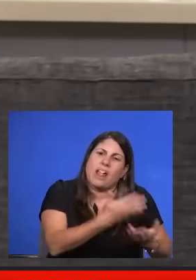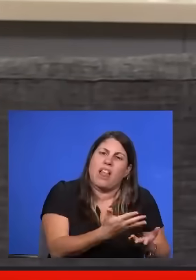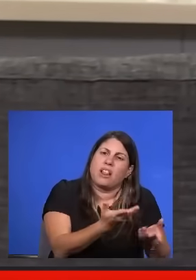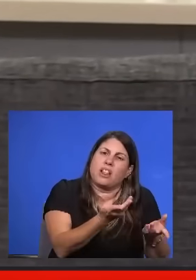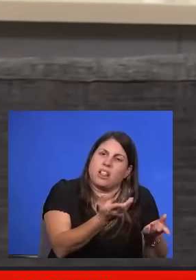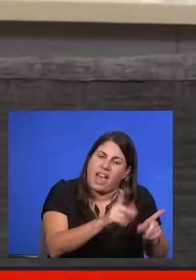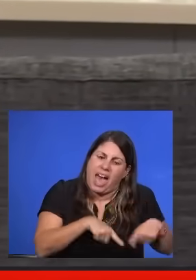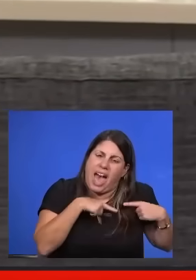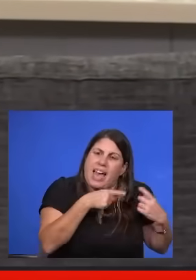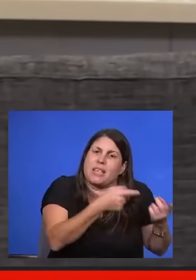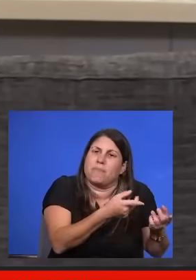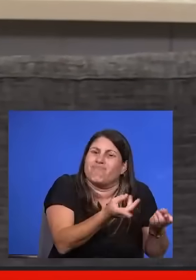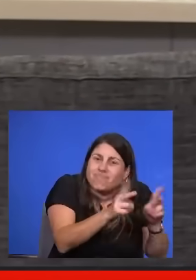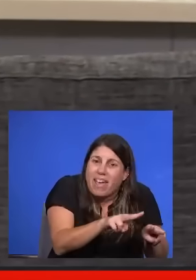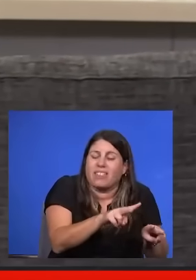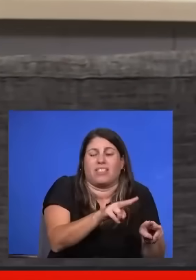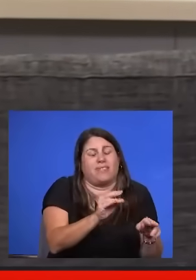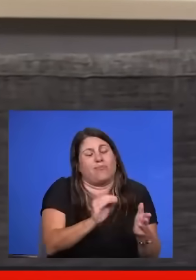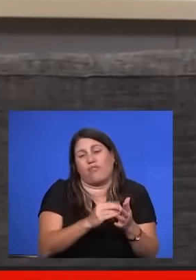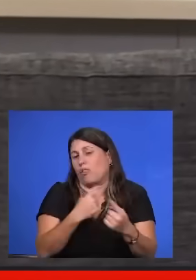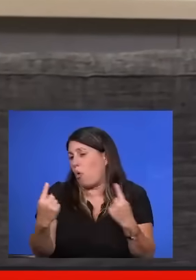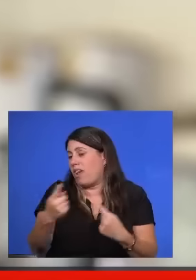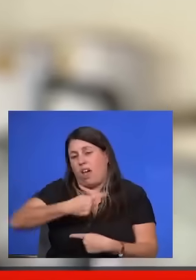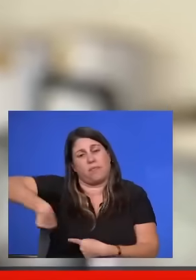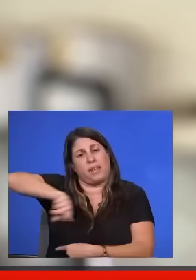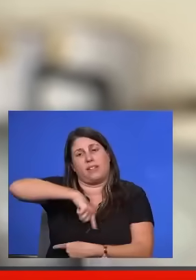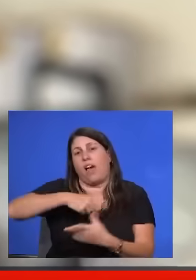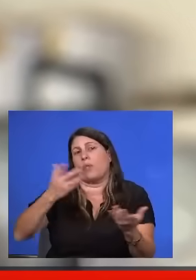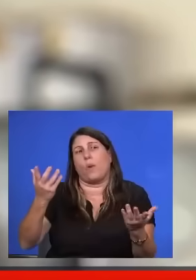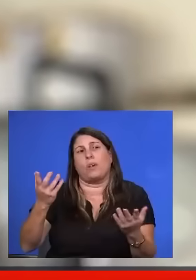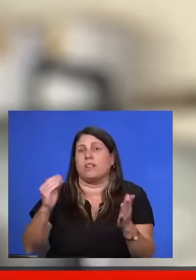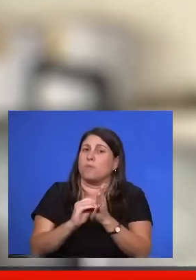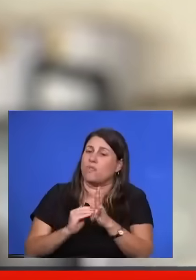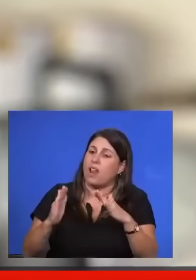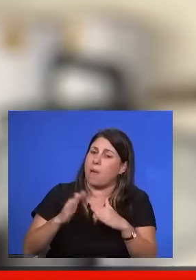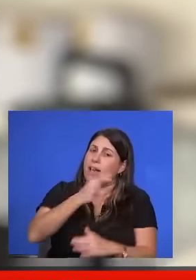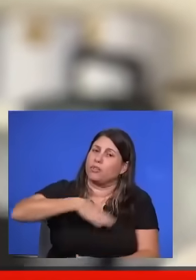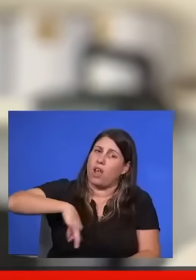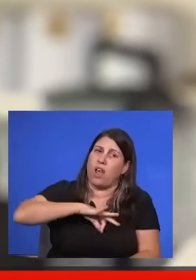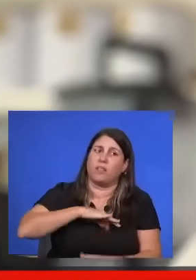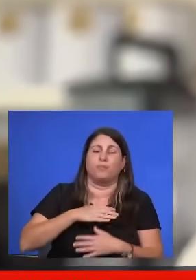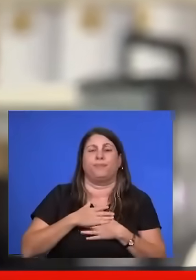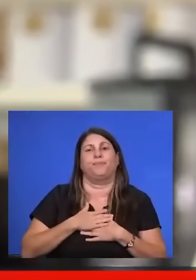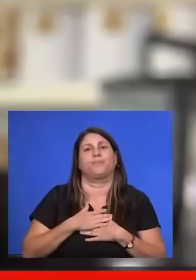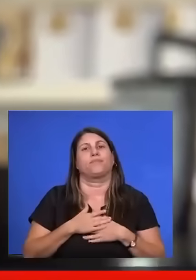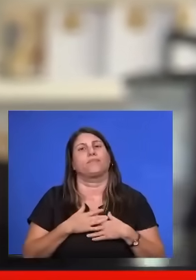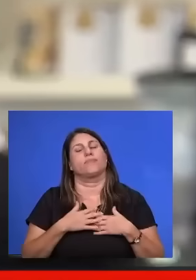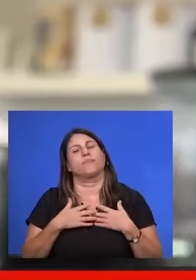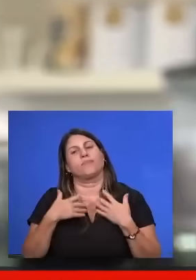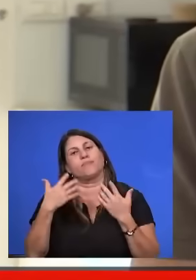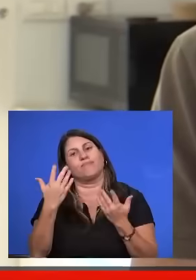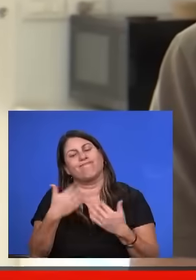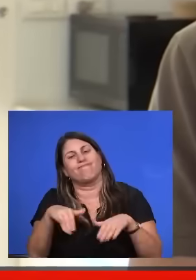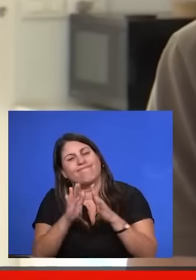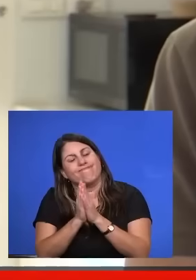בשביל כל אחד מאיתנו בסוף, בשביל הבית שלנו. תן לי להניח את הראש דקה.